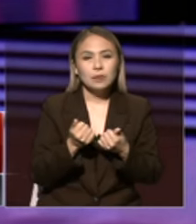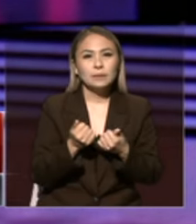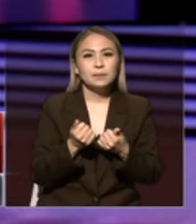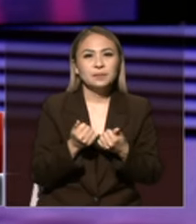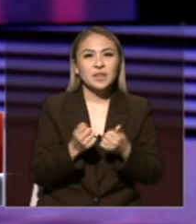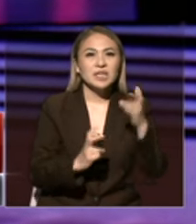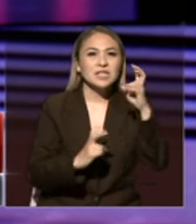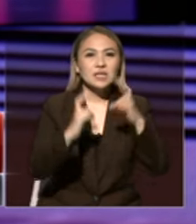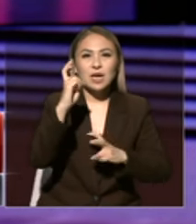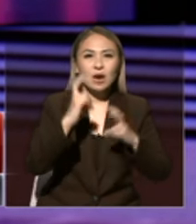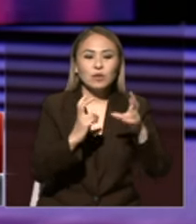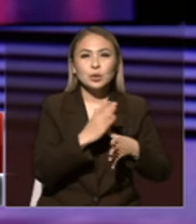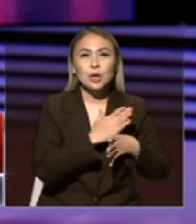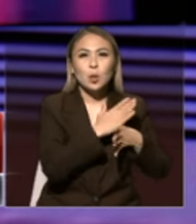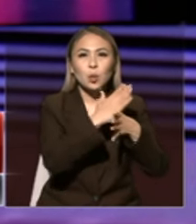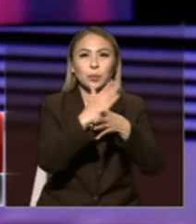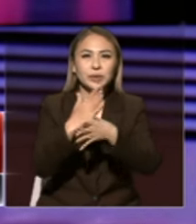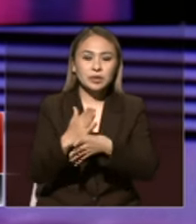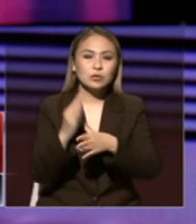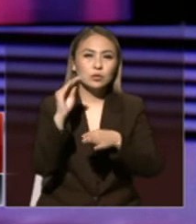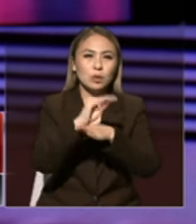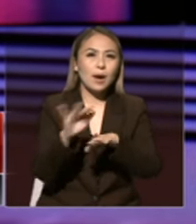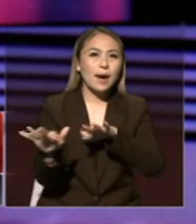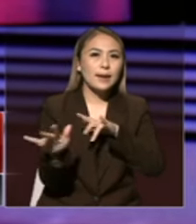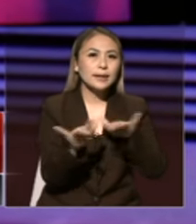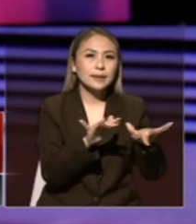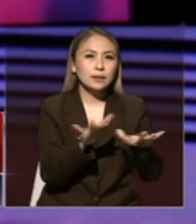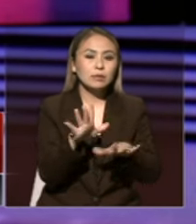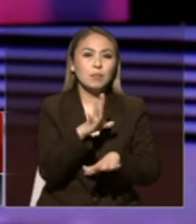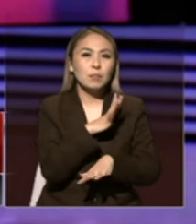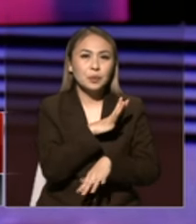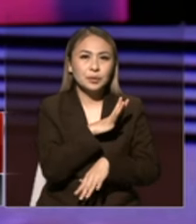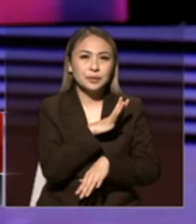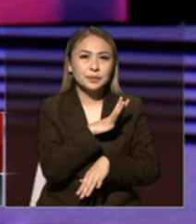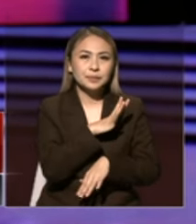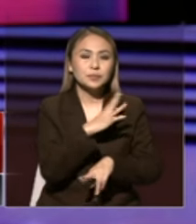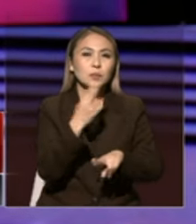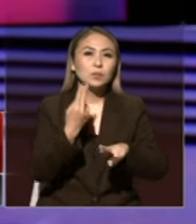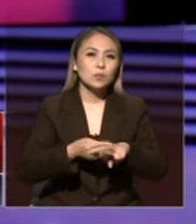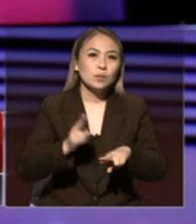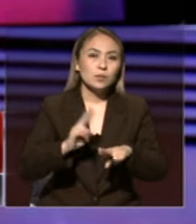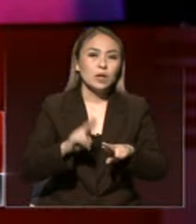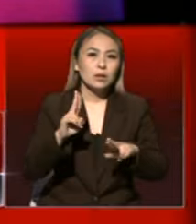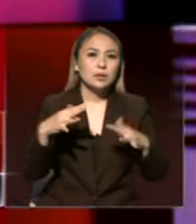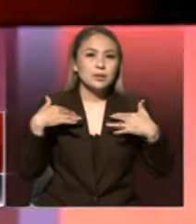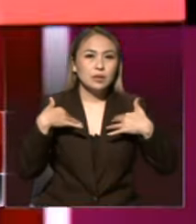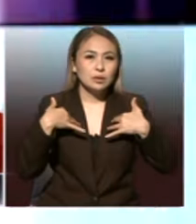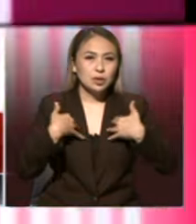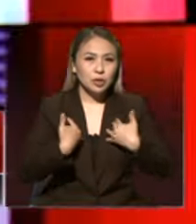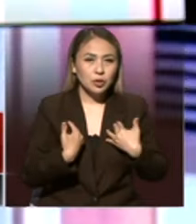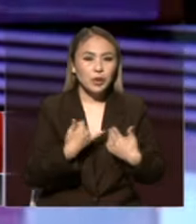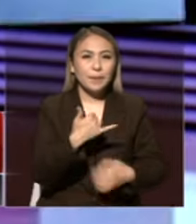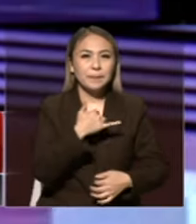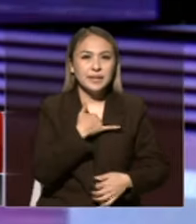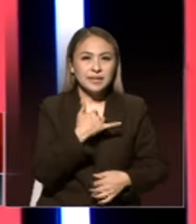анау зауыттарға көмек жасауға сондай әрекетке барды. Енді өкінішке орай біз енді